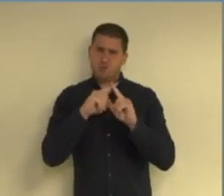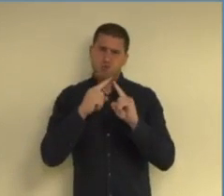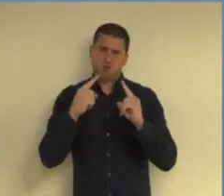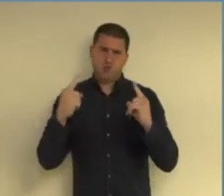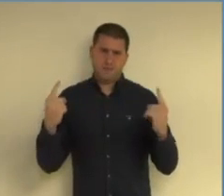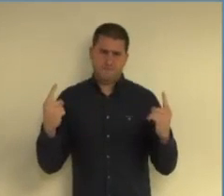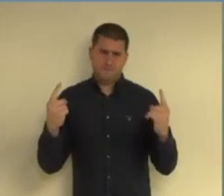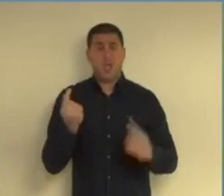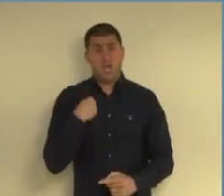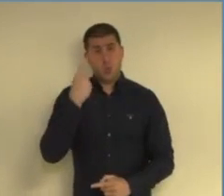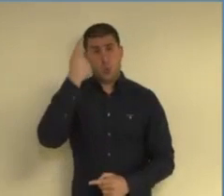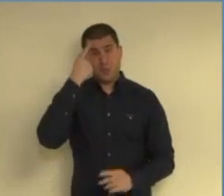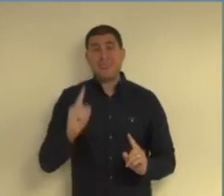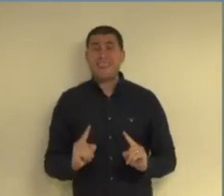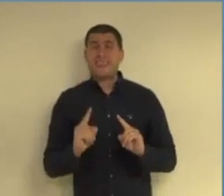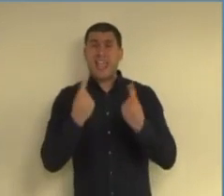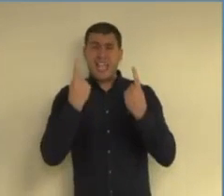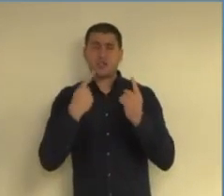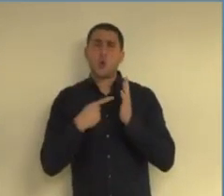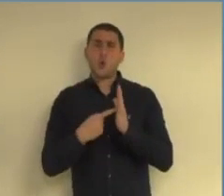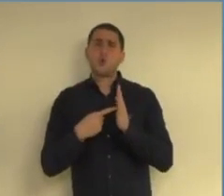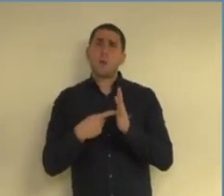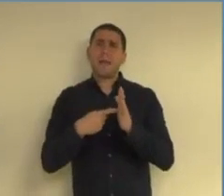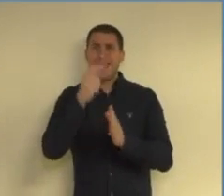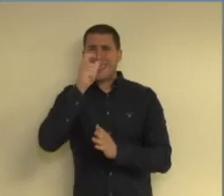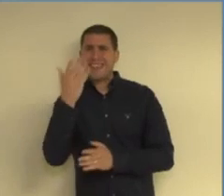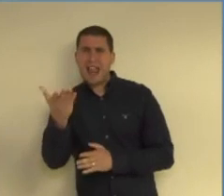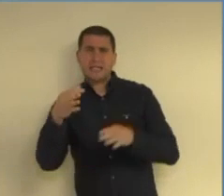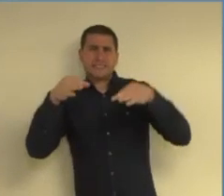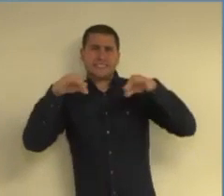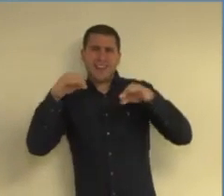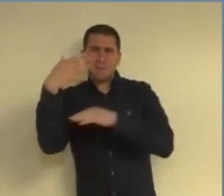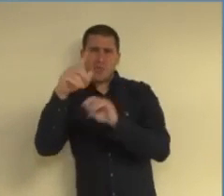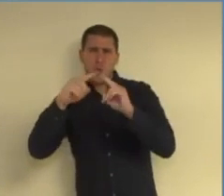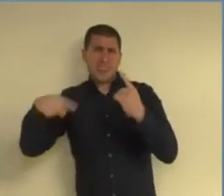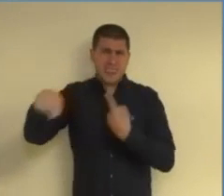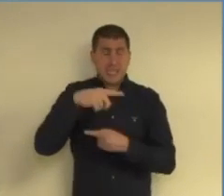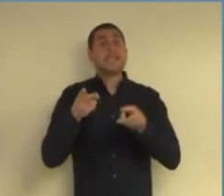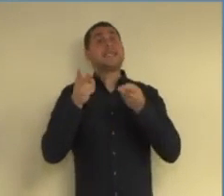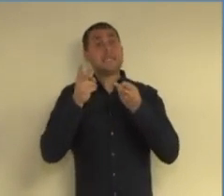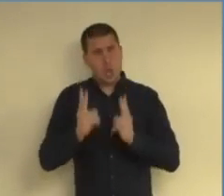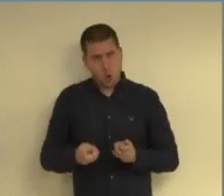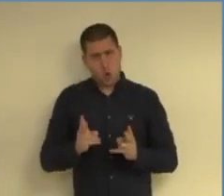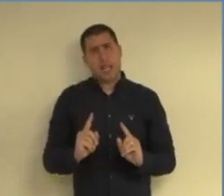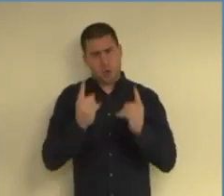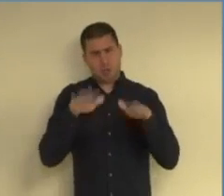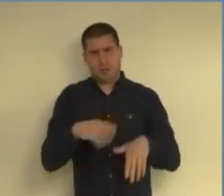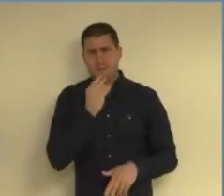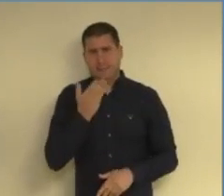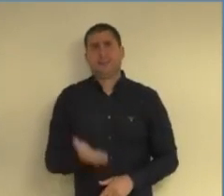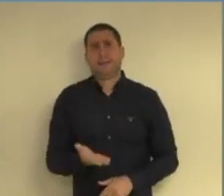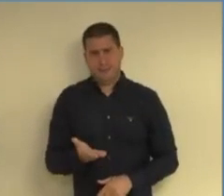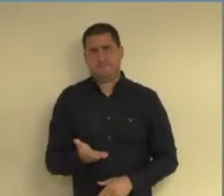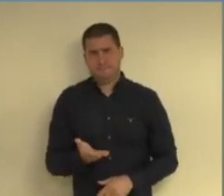אנחנו מבינים שהתרחישים שקורים באיטליה וספרד ומדינות אחרות יכולים לקרות גם פה.